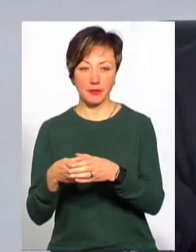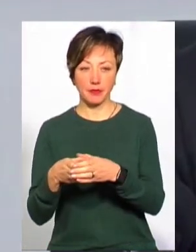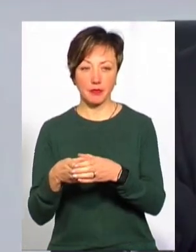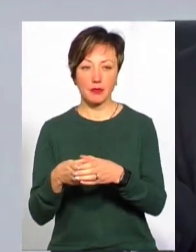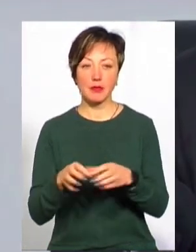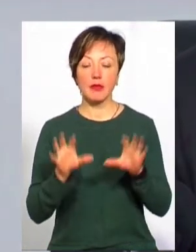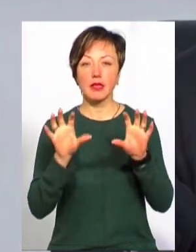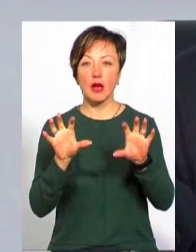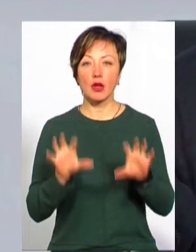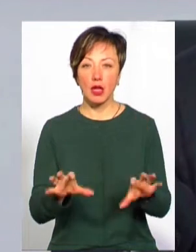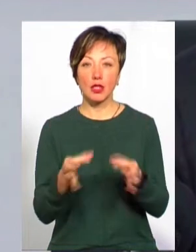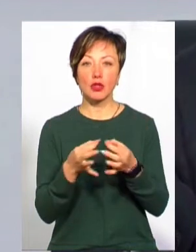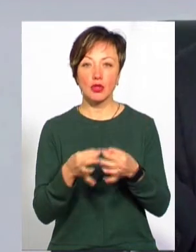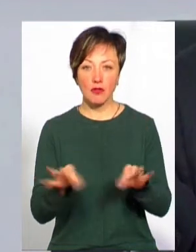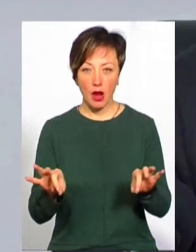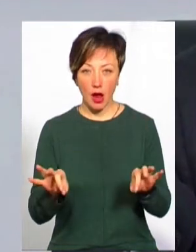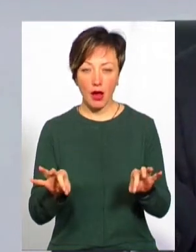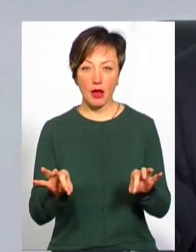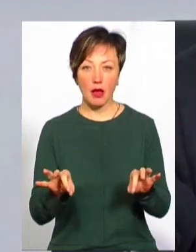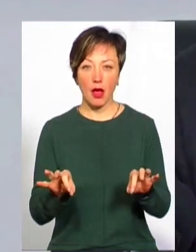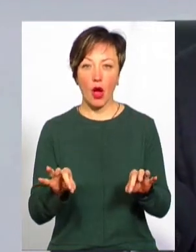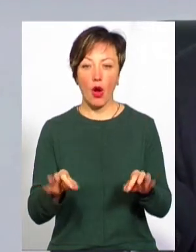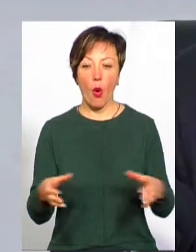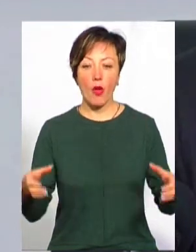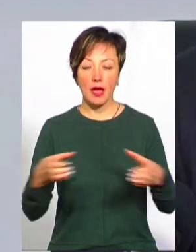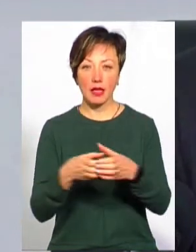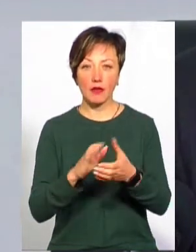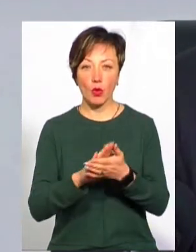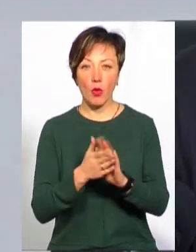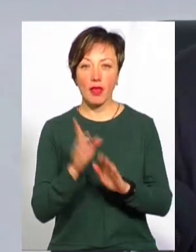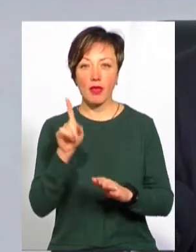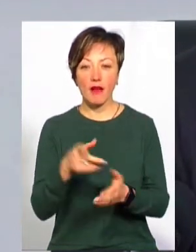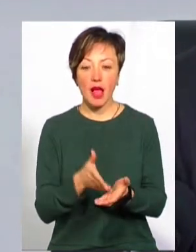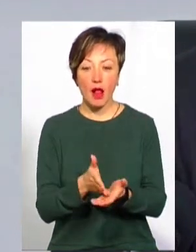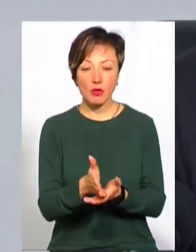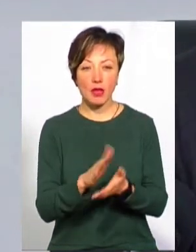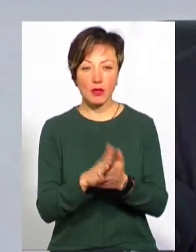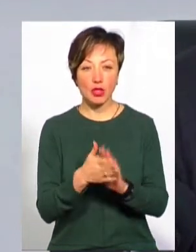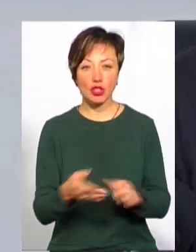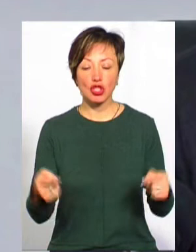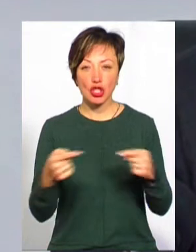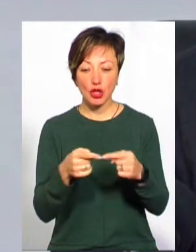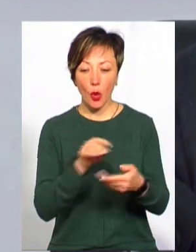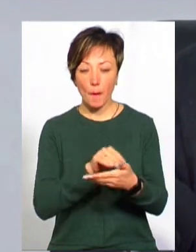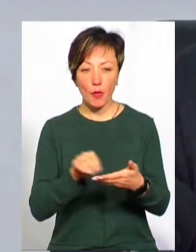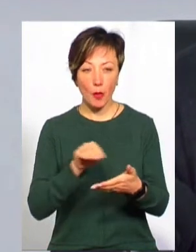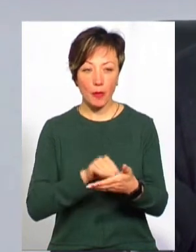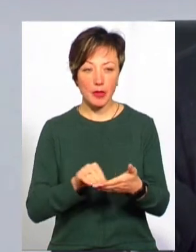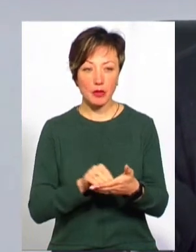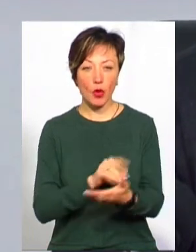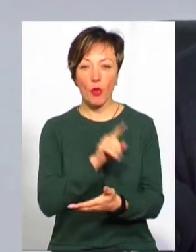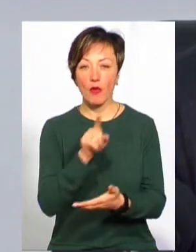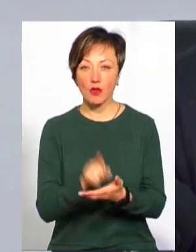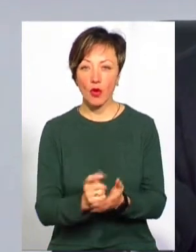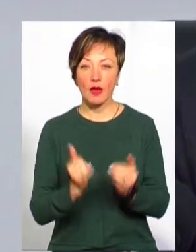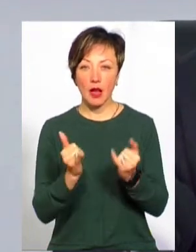Законодавство дозволяє законопроект колективні угоди, навіть галузеві угоди. І чітко прописує, що вони є обов'язкові